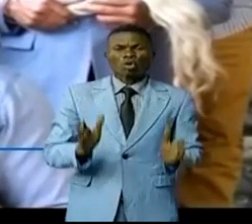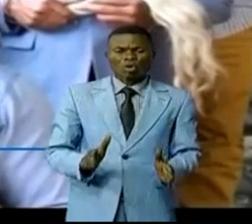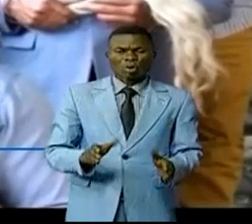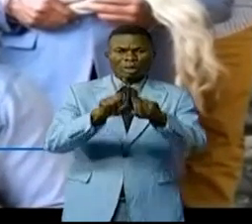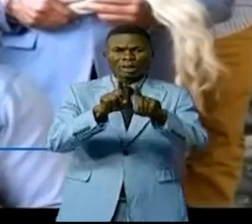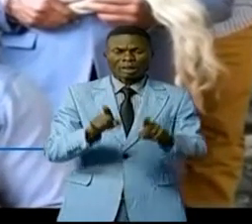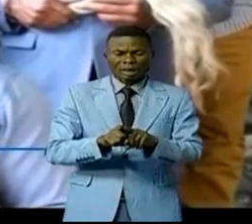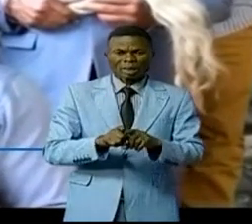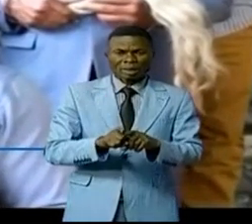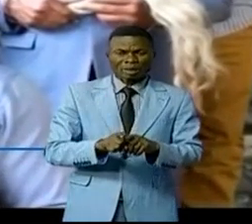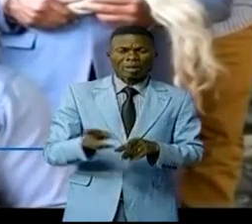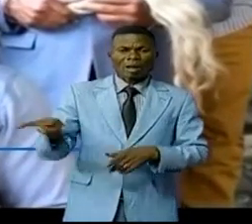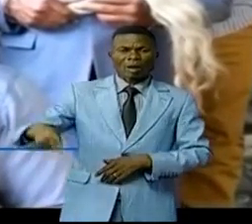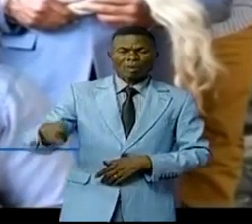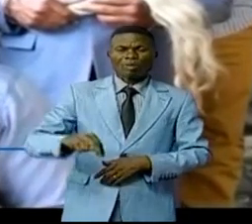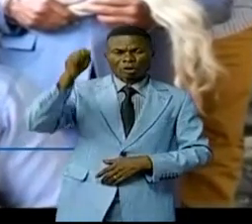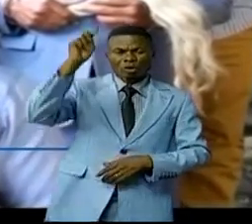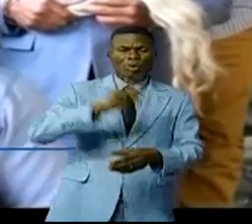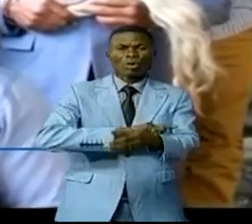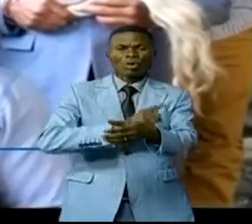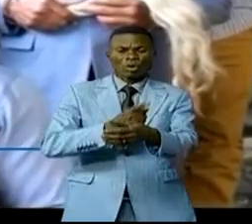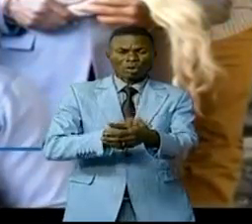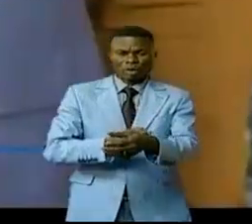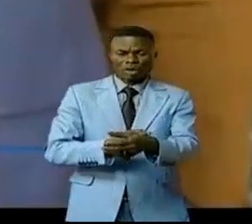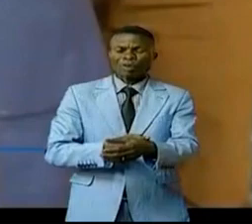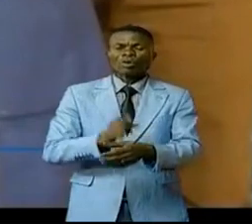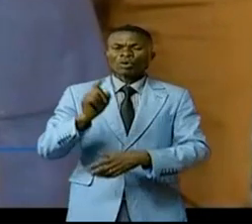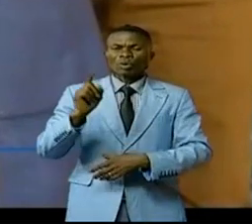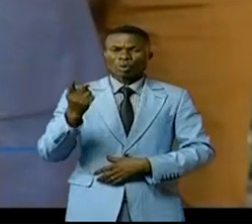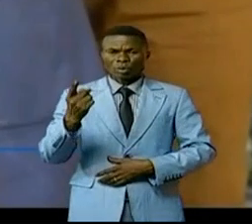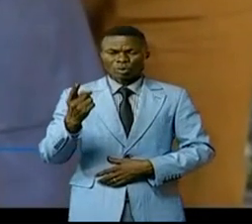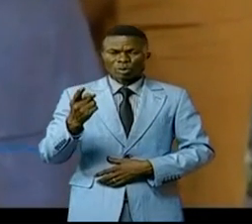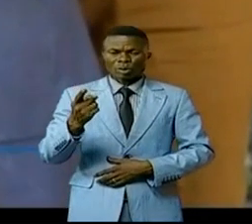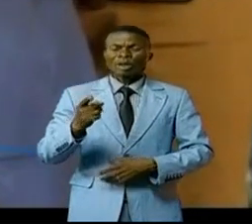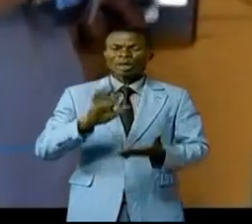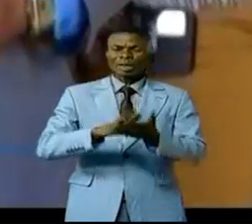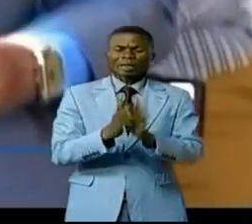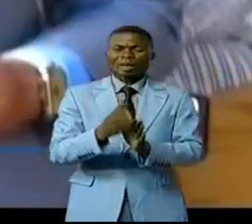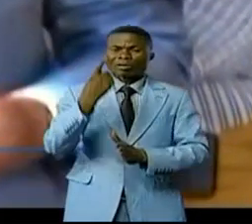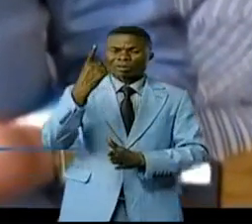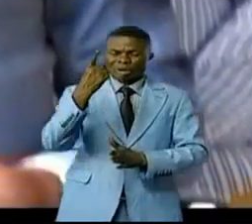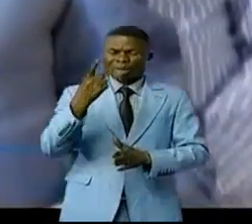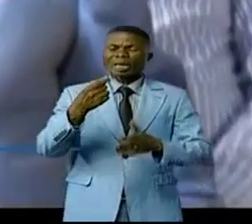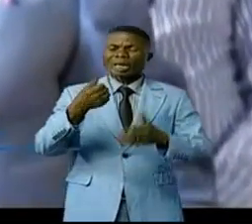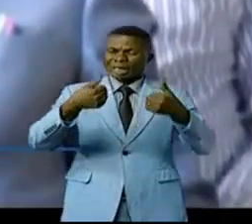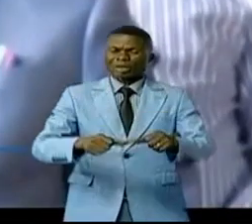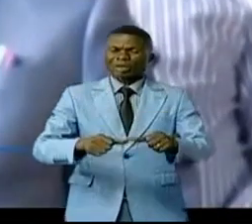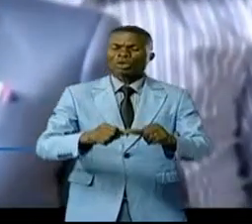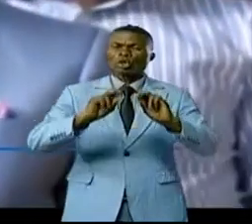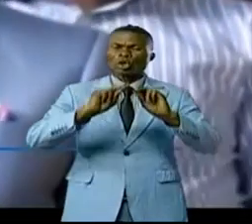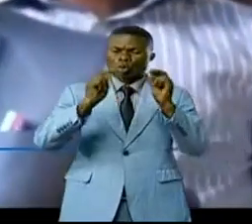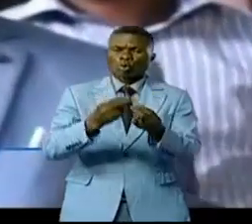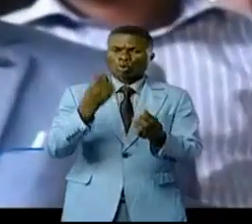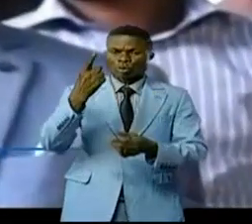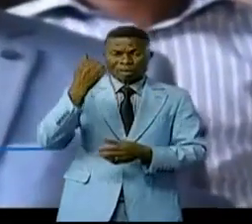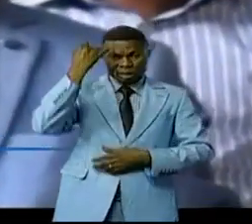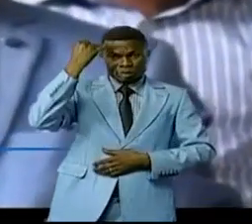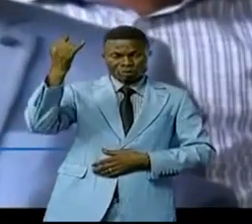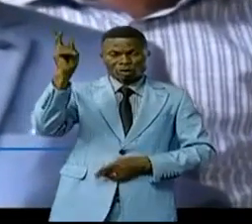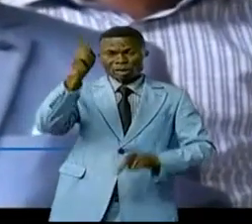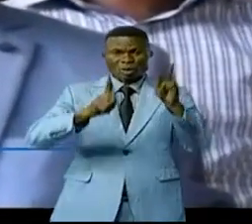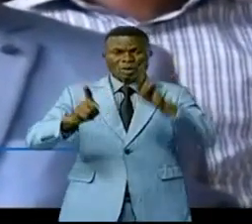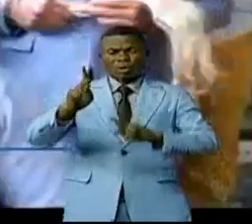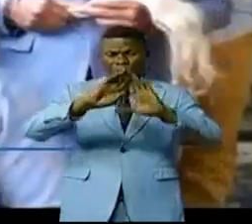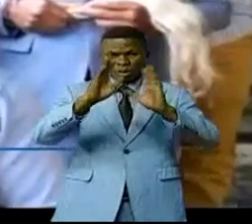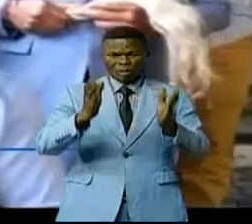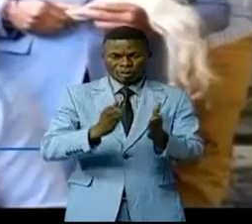celle de la province du Nord Kivu en particulier d'être soudée et solidaire. L'idéal serait que la population puisse se